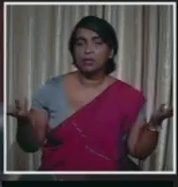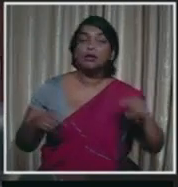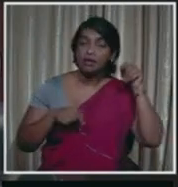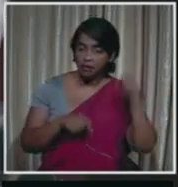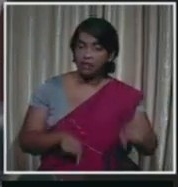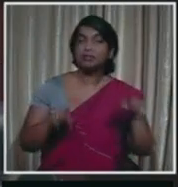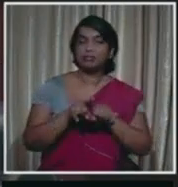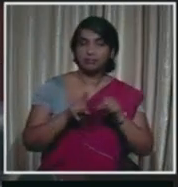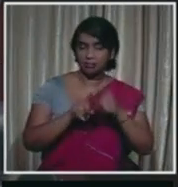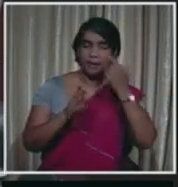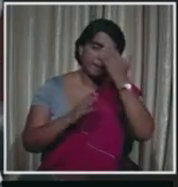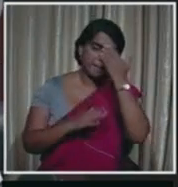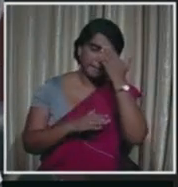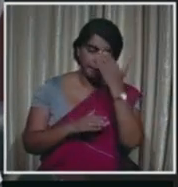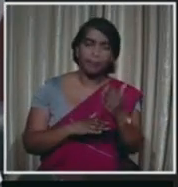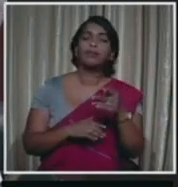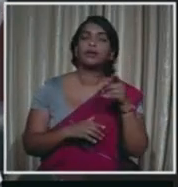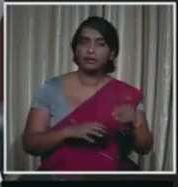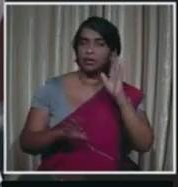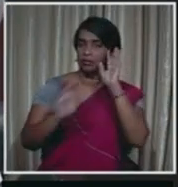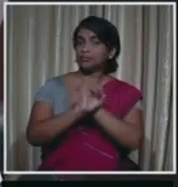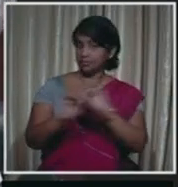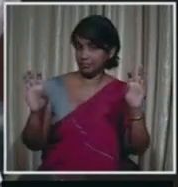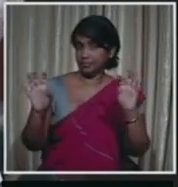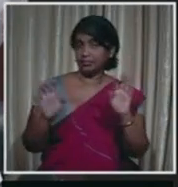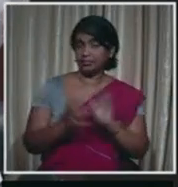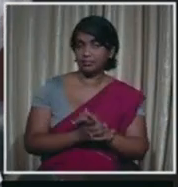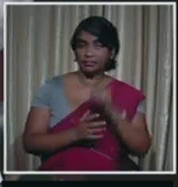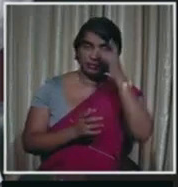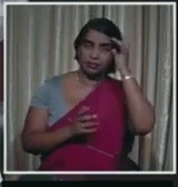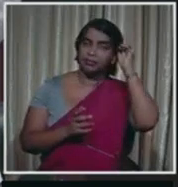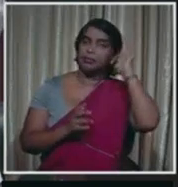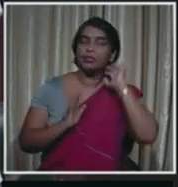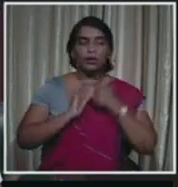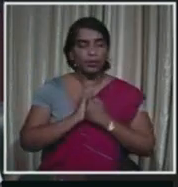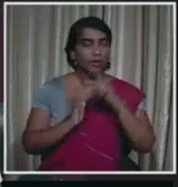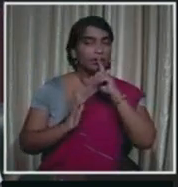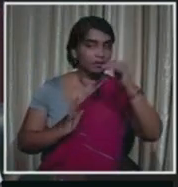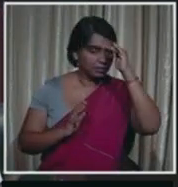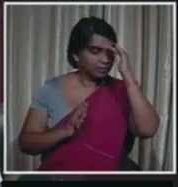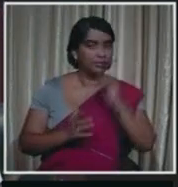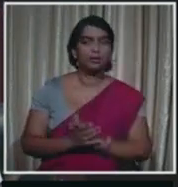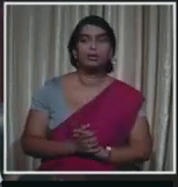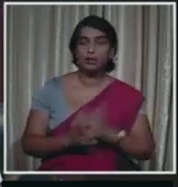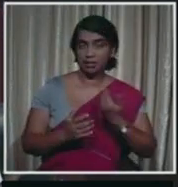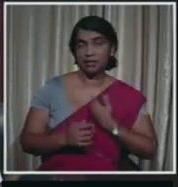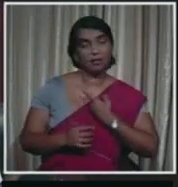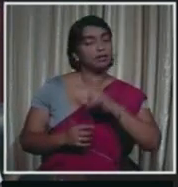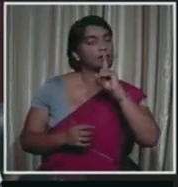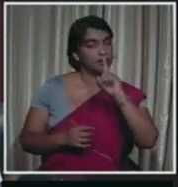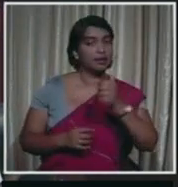ගැන කරුණාකරලා එලිදරව් කරන්න ගරු කථානායකතුමනි මම කියන්න